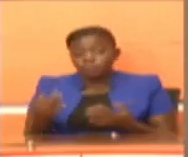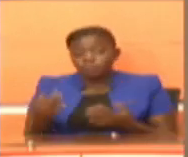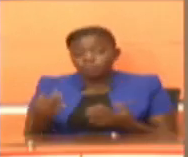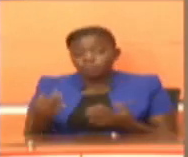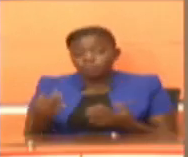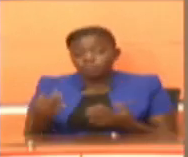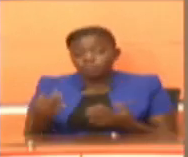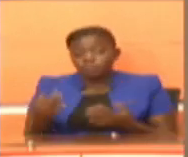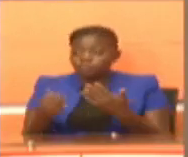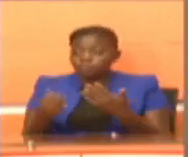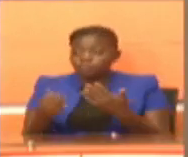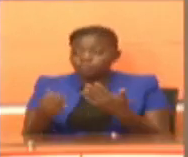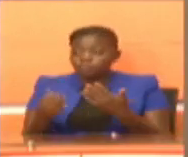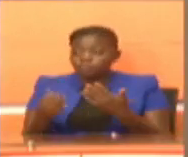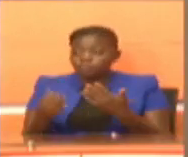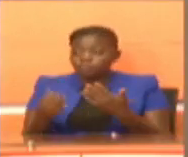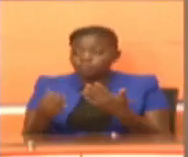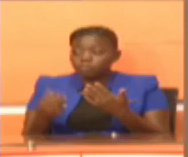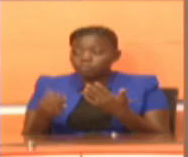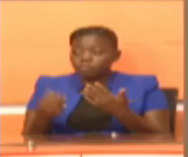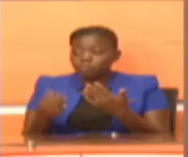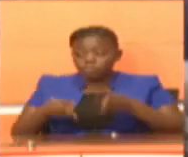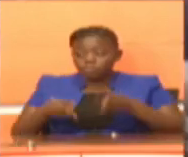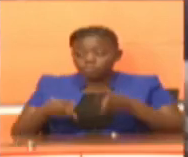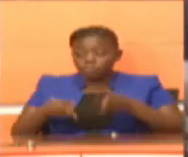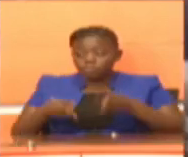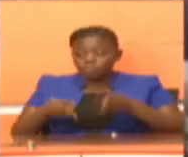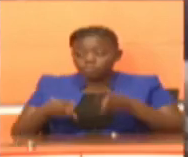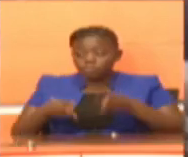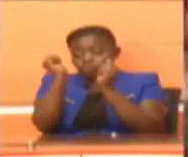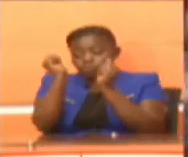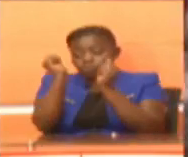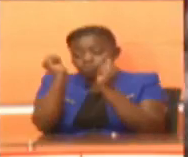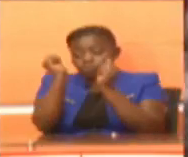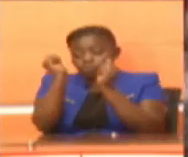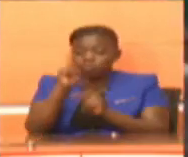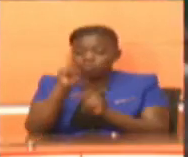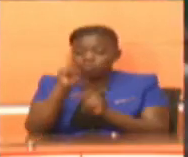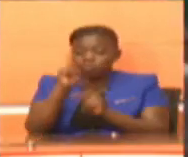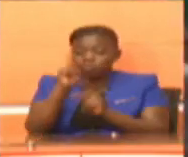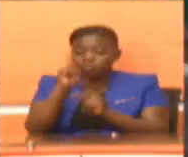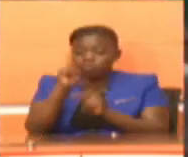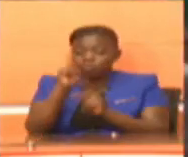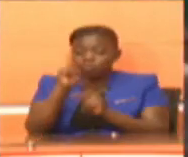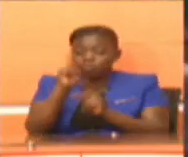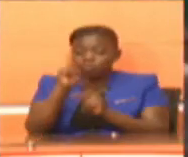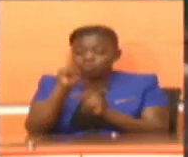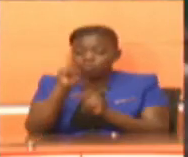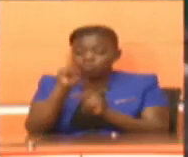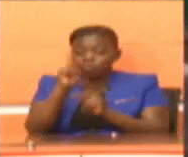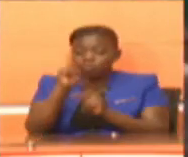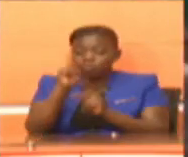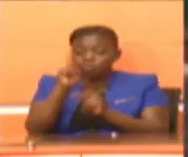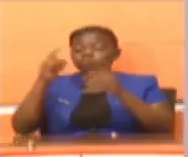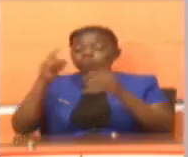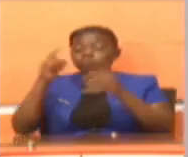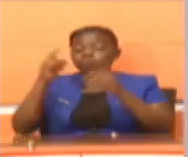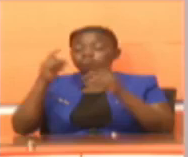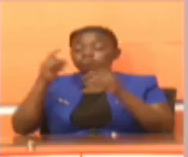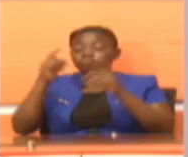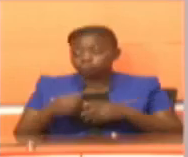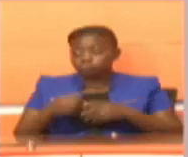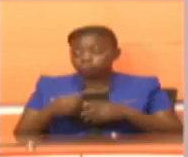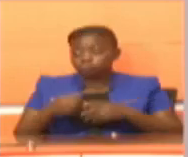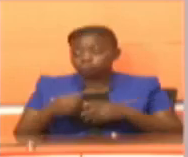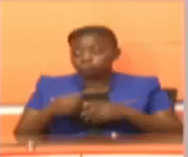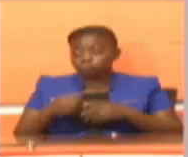nabo bazize omusango kavungano kano poliisi ekutteyo abantu bataano bagende bagiyambeko mu kunoonyereza ekivuddeko okwegugunga We